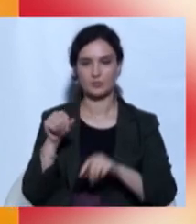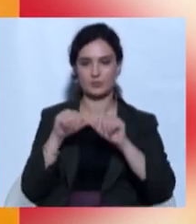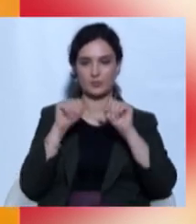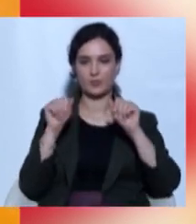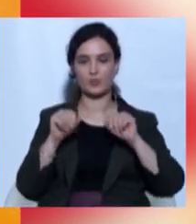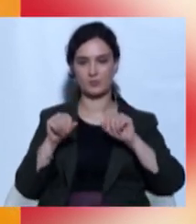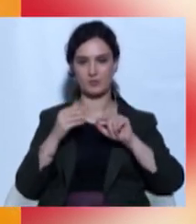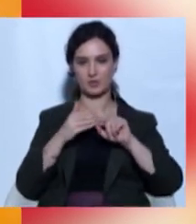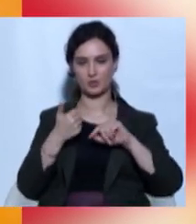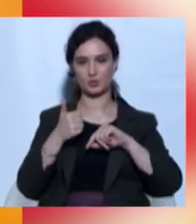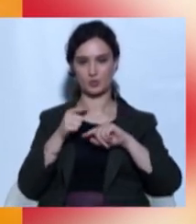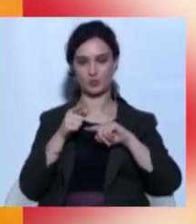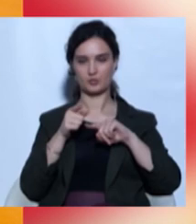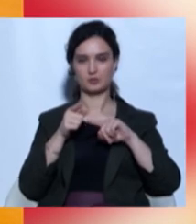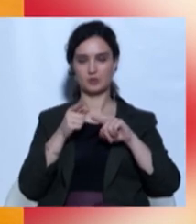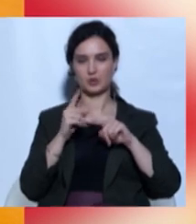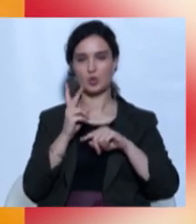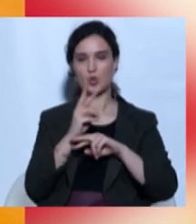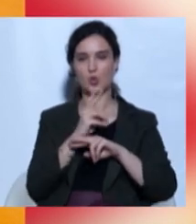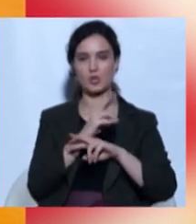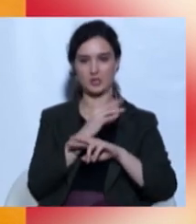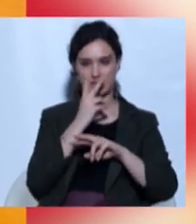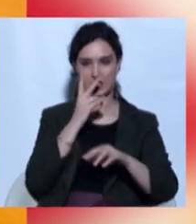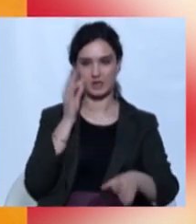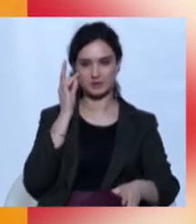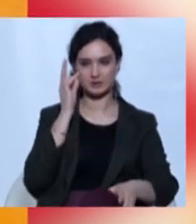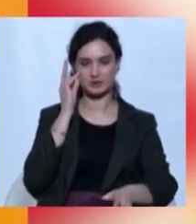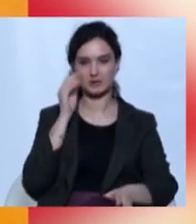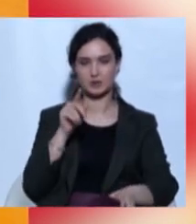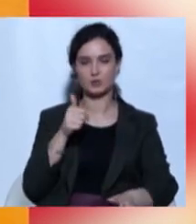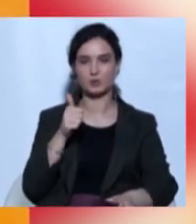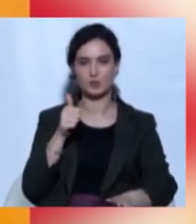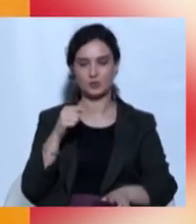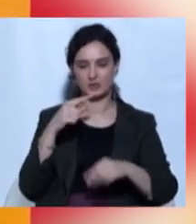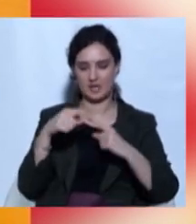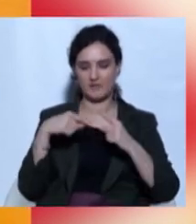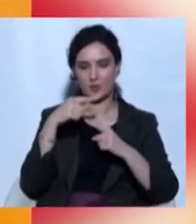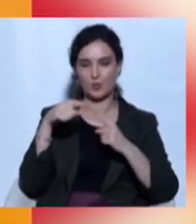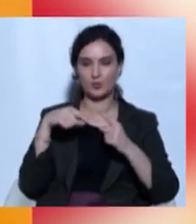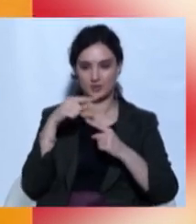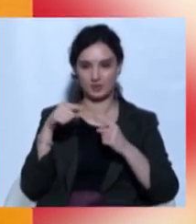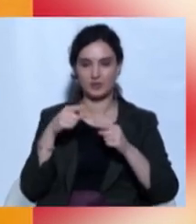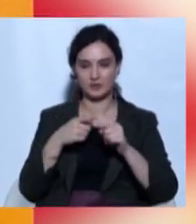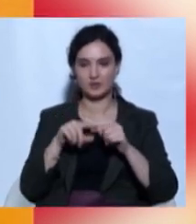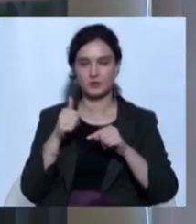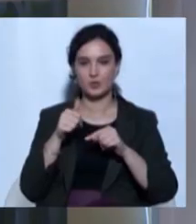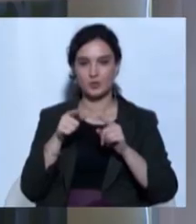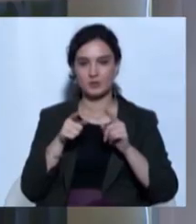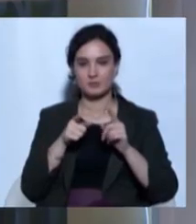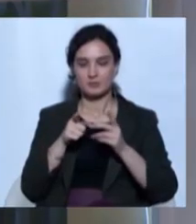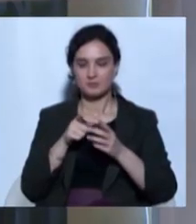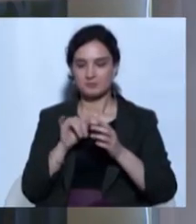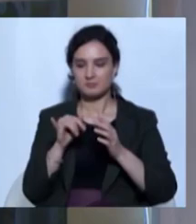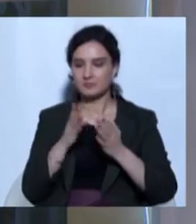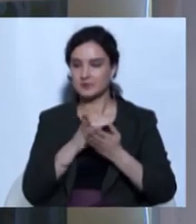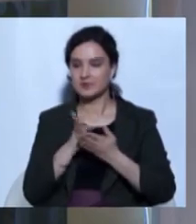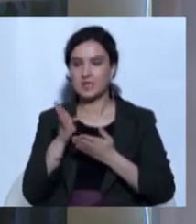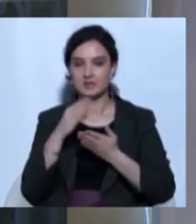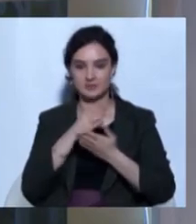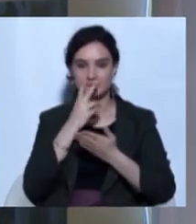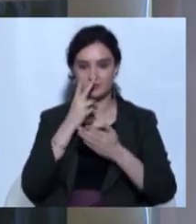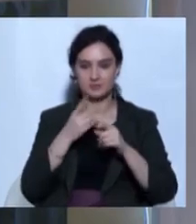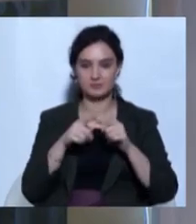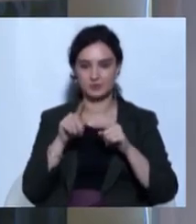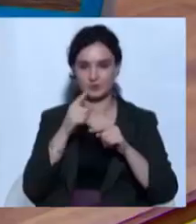როგორ მიდის, როგორ ლოკოკინის ფორმა გაიხსენეთ, ის როგორი დახვეულია და აი როგორი მიმართულება აქ ამ